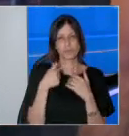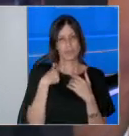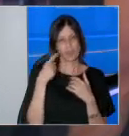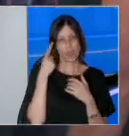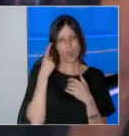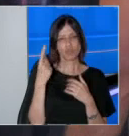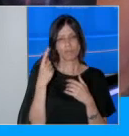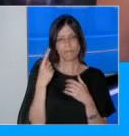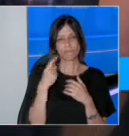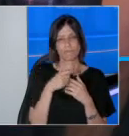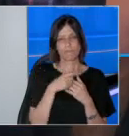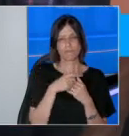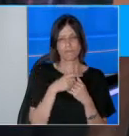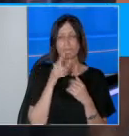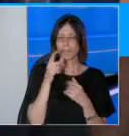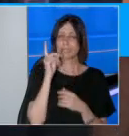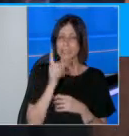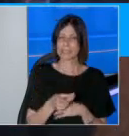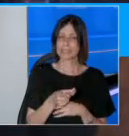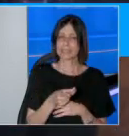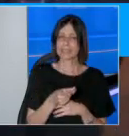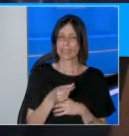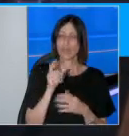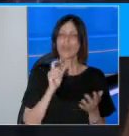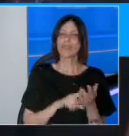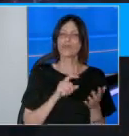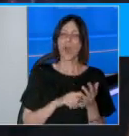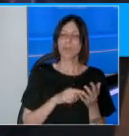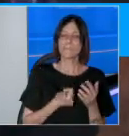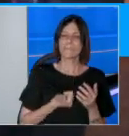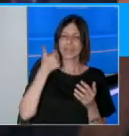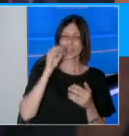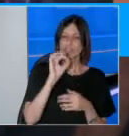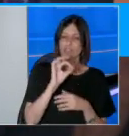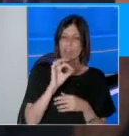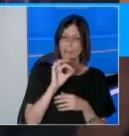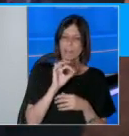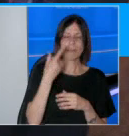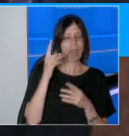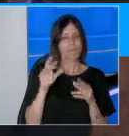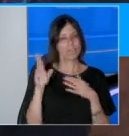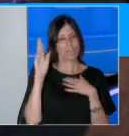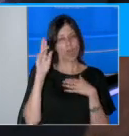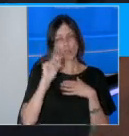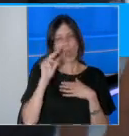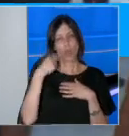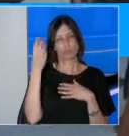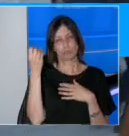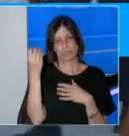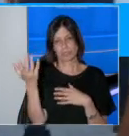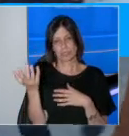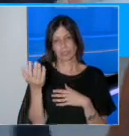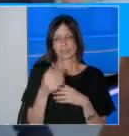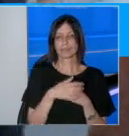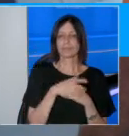חושב שהם יצטרכו לטבוע ממנהיגם שההבטחות לא יהיו לריק.